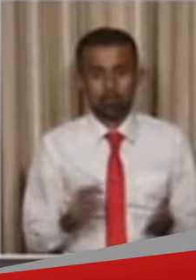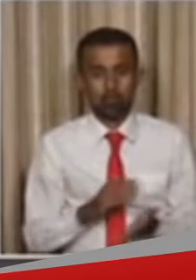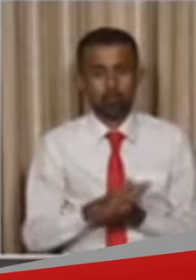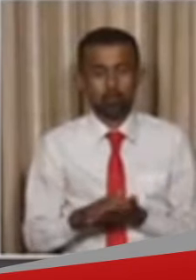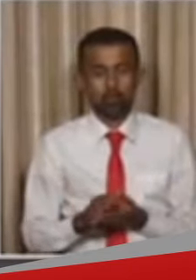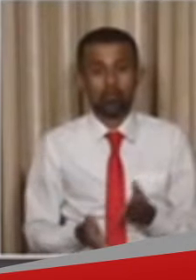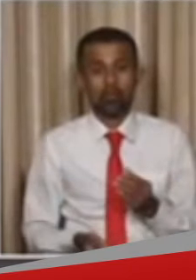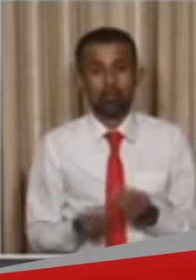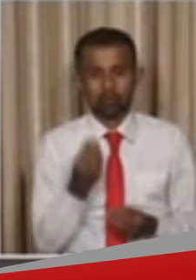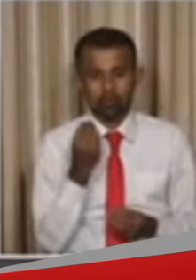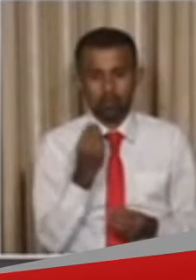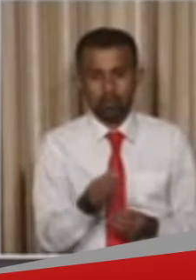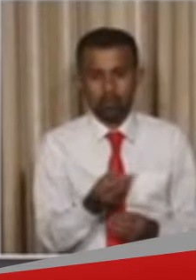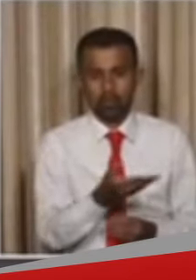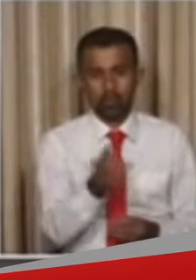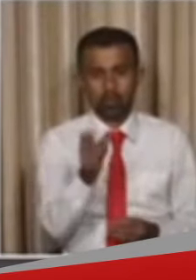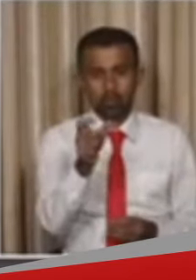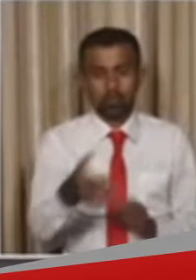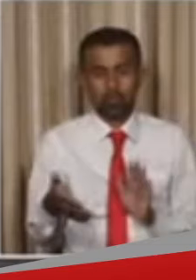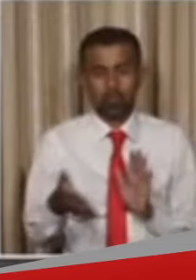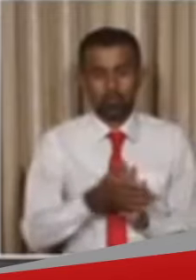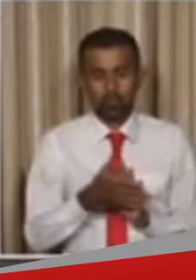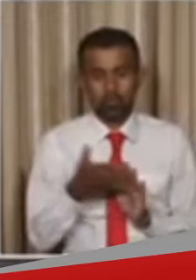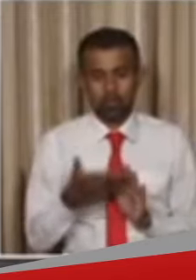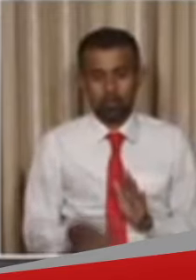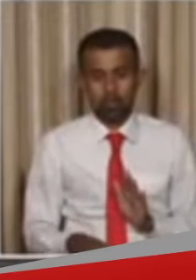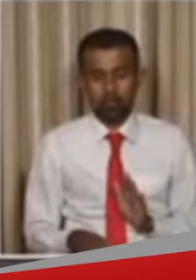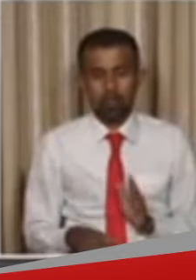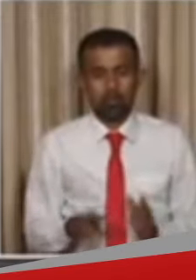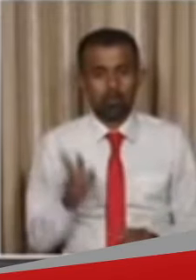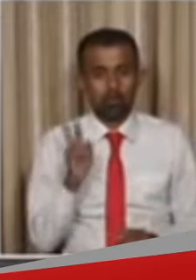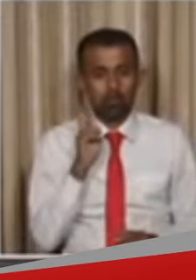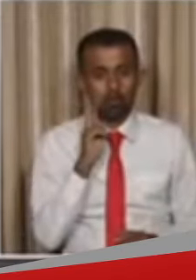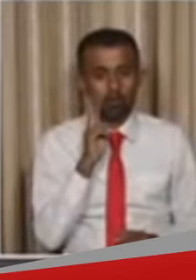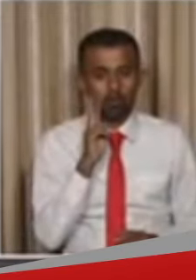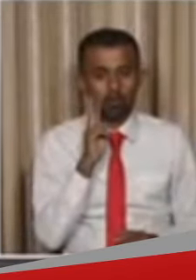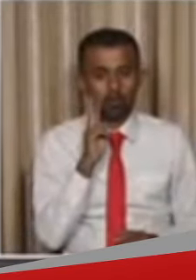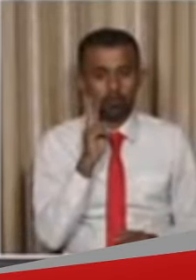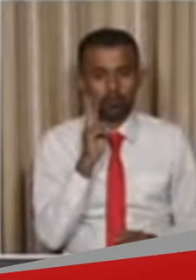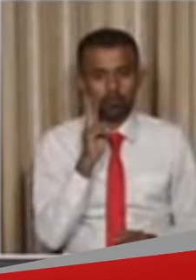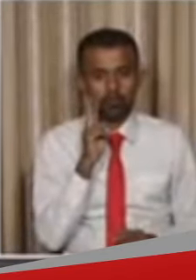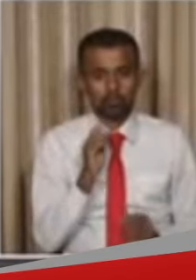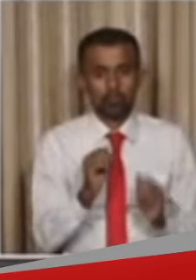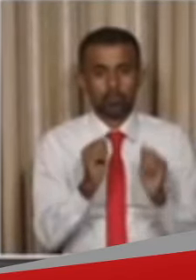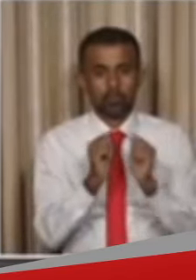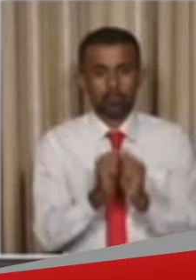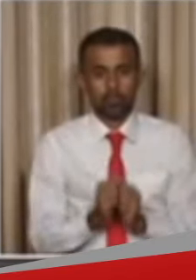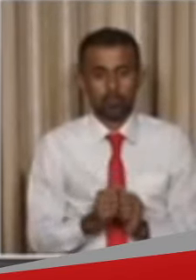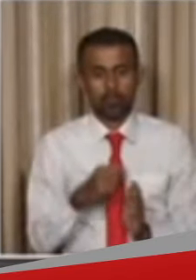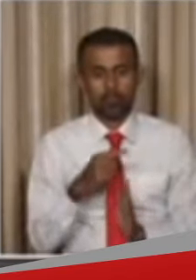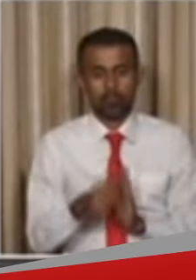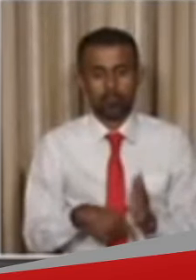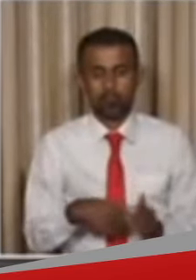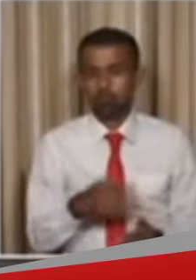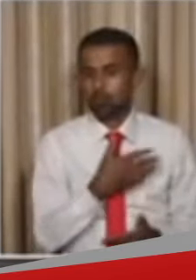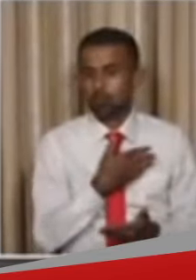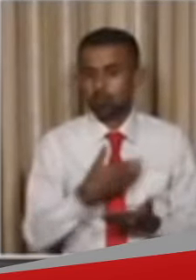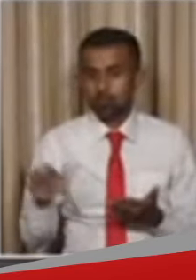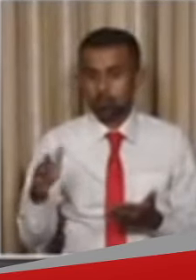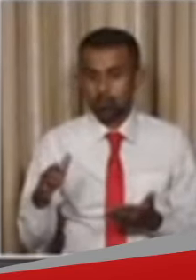දෙන්න ඔබත් එක්ක අපි එකතු වෙලා රනිල් වික්‍රමසිංහගේ වැඩ පිළිවෙල මේ රටෙන් තුරන්